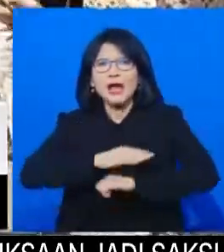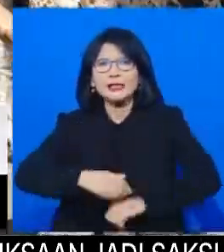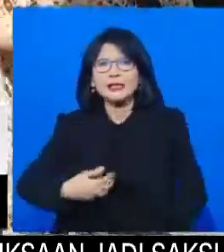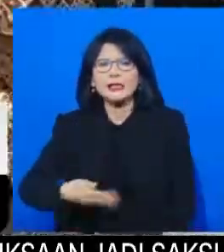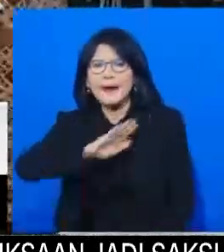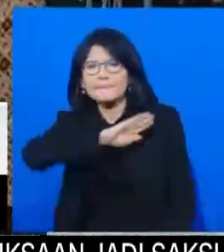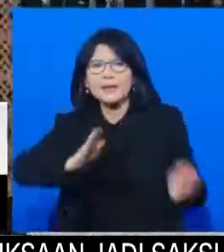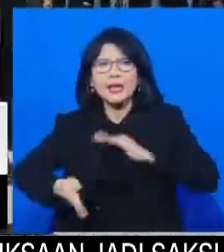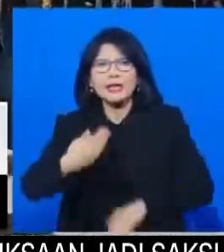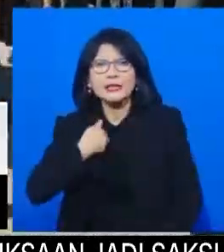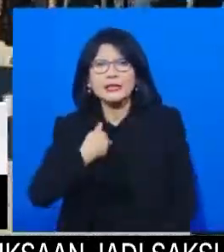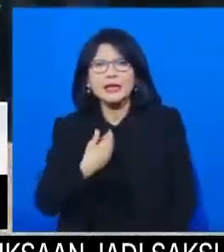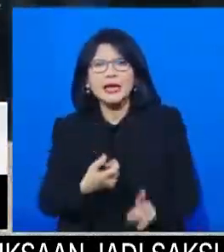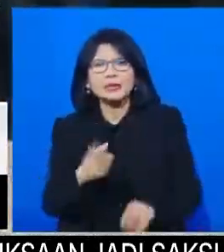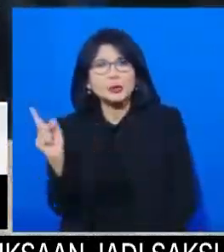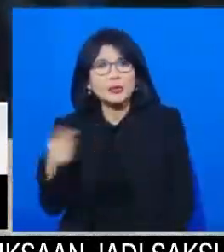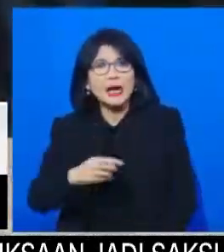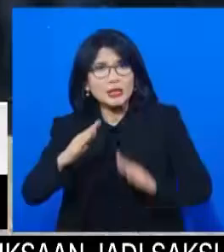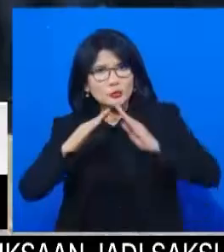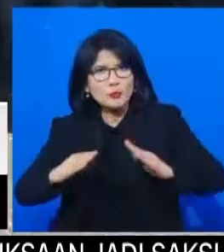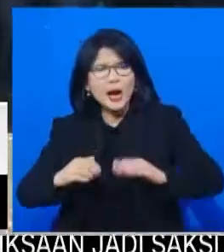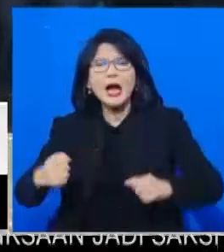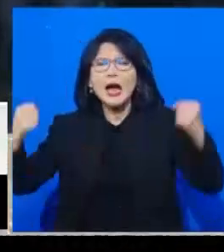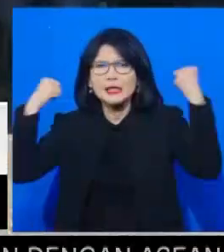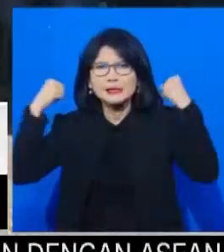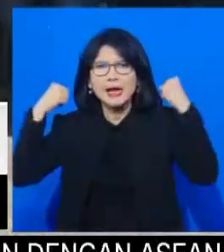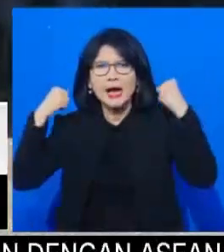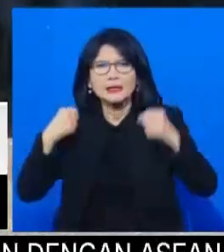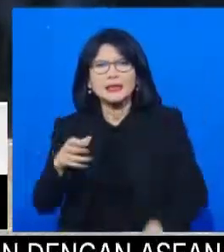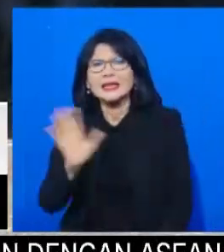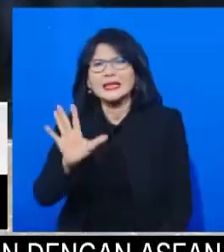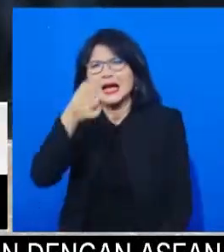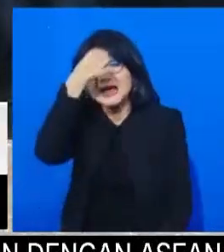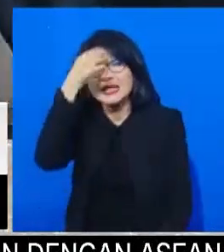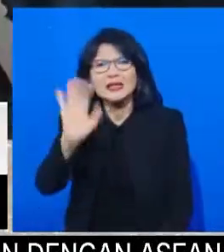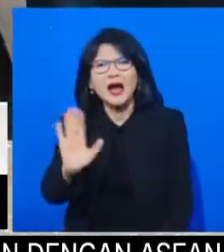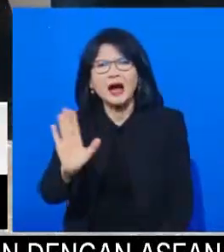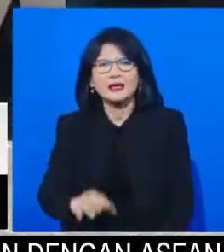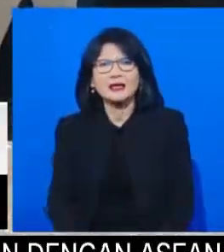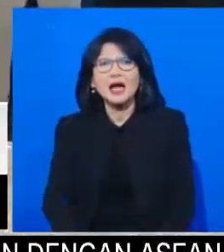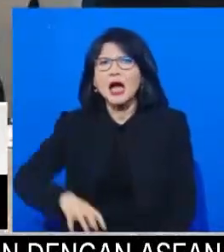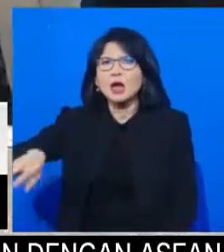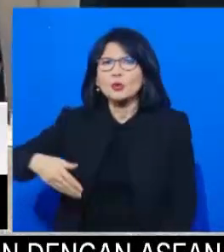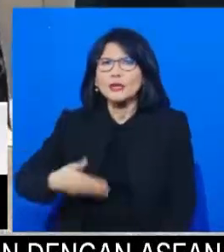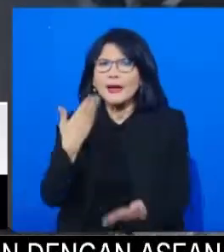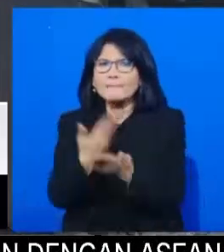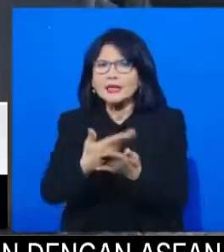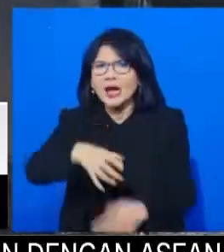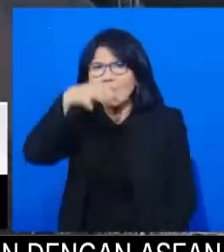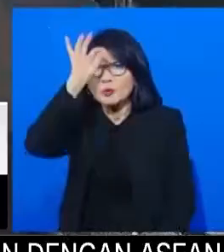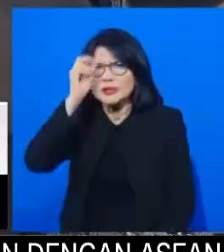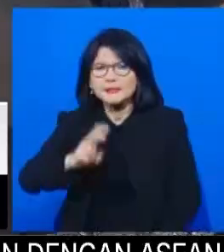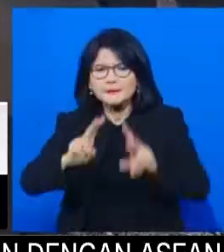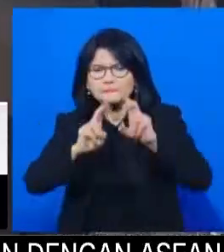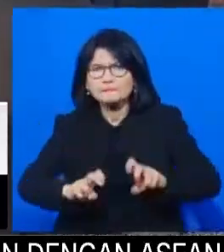disebut berangkat dari rumah dalam keadaan sehat tanpa memiliki riwayat sakit akut. Keluarga pun mendesak kepolisian untuk mengusut